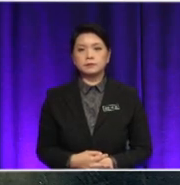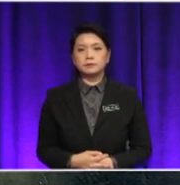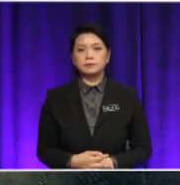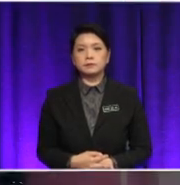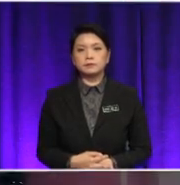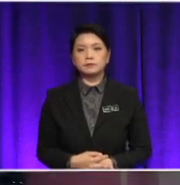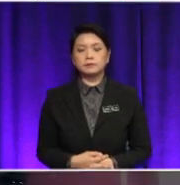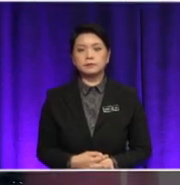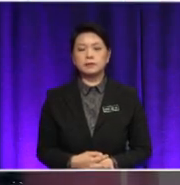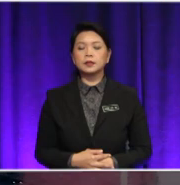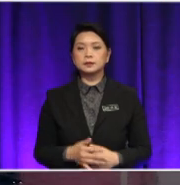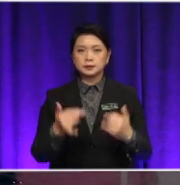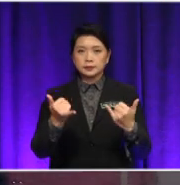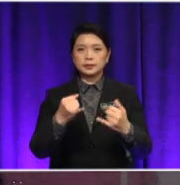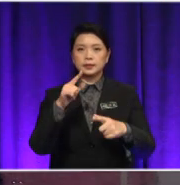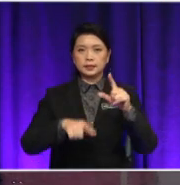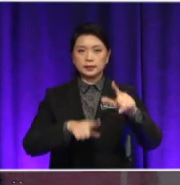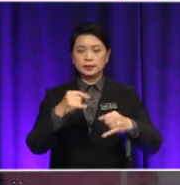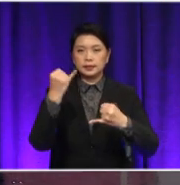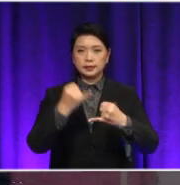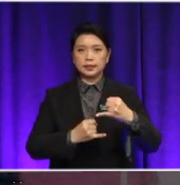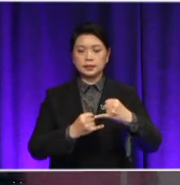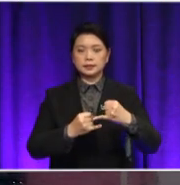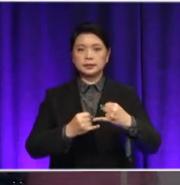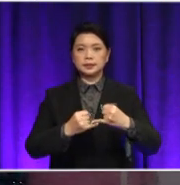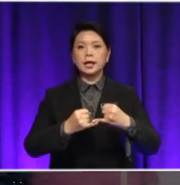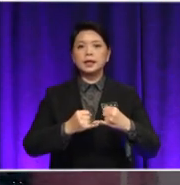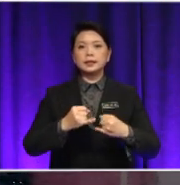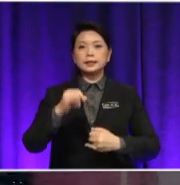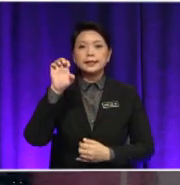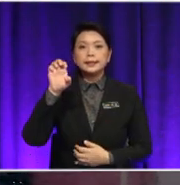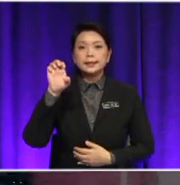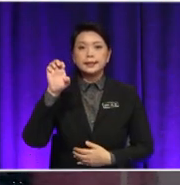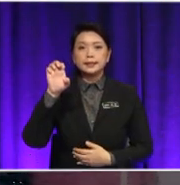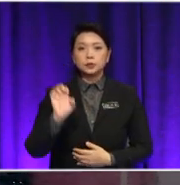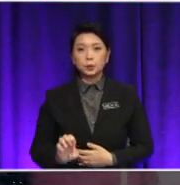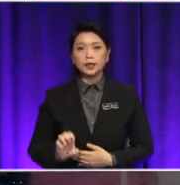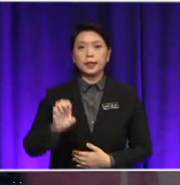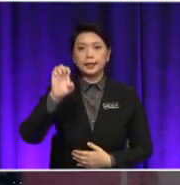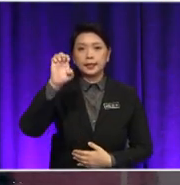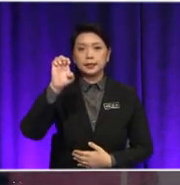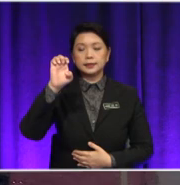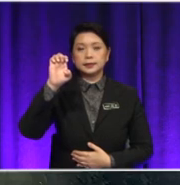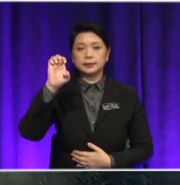Elevation iaitu dongakkan, iaitu langkah yang terakhir dalam rise. Langkah yang keempat. Siapa yang tinggal sekarang ni? Angkat tangan.